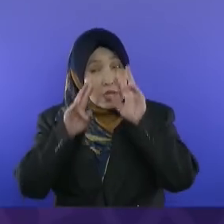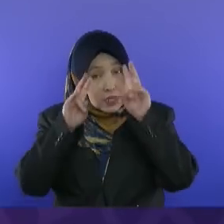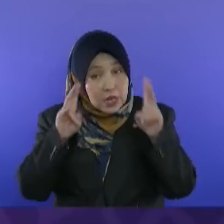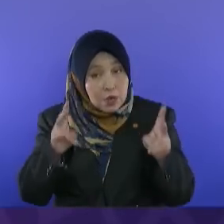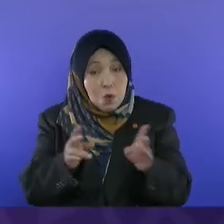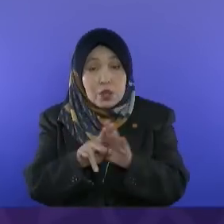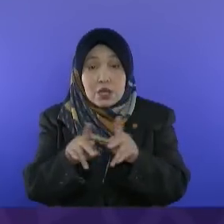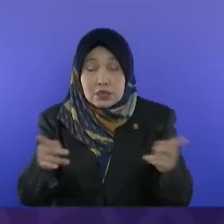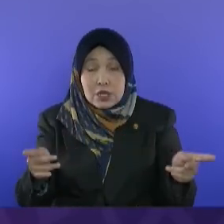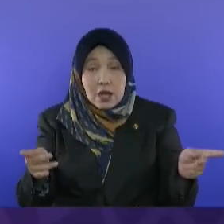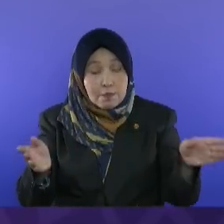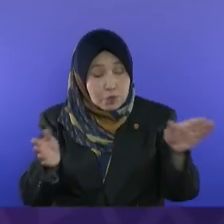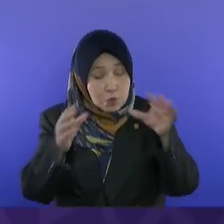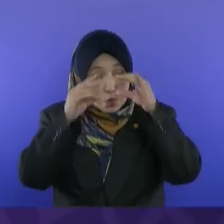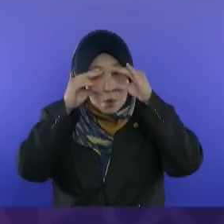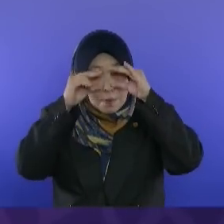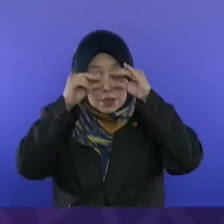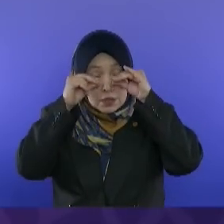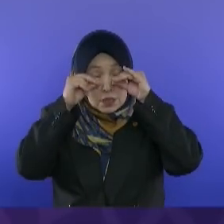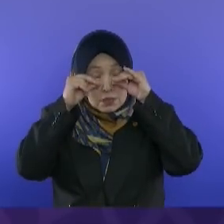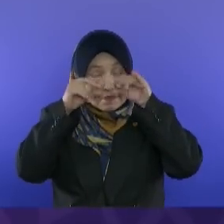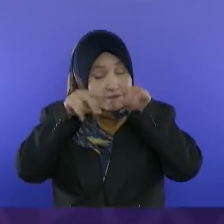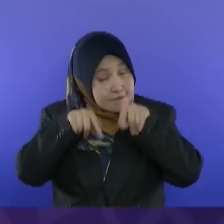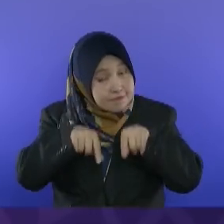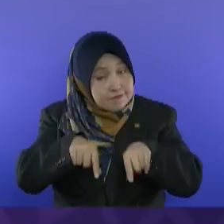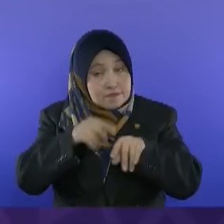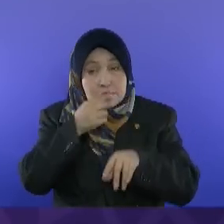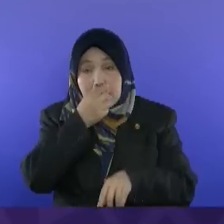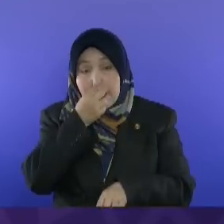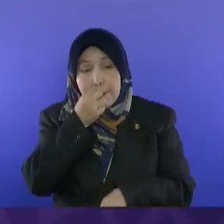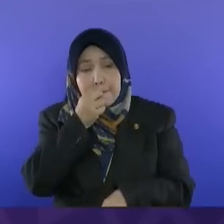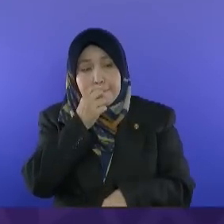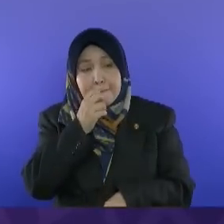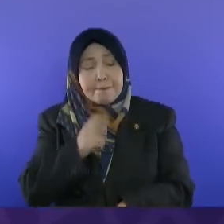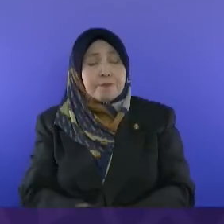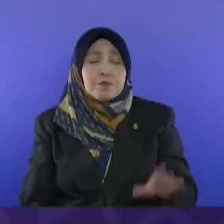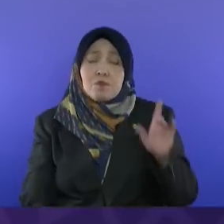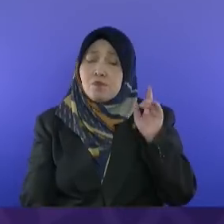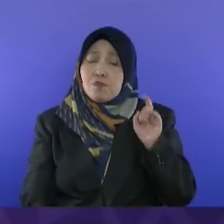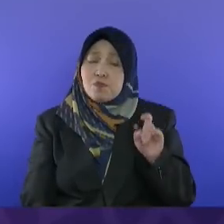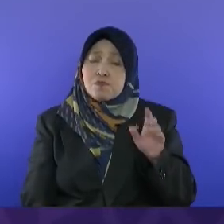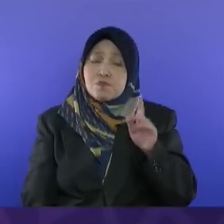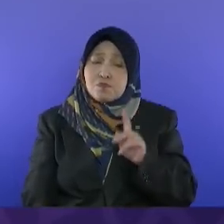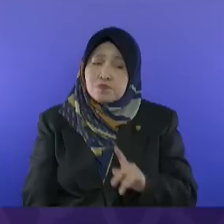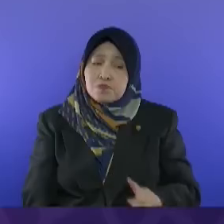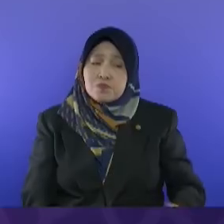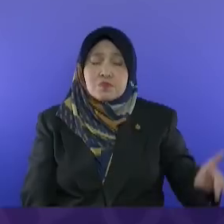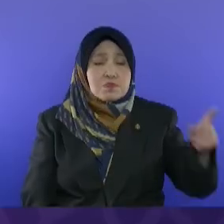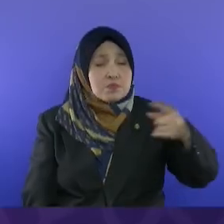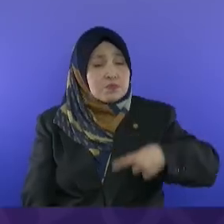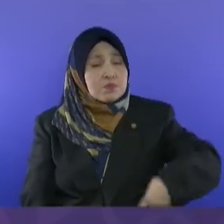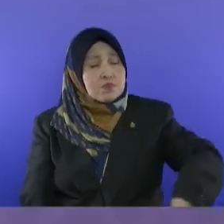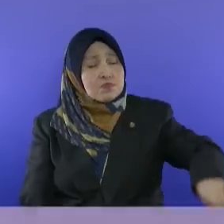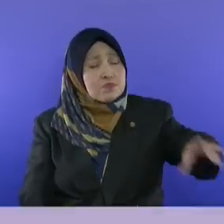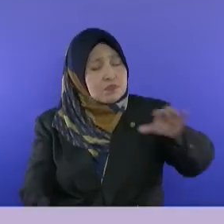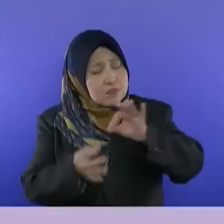buka mata saja tapi jangan tengok awal ku lama